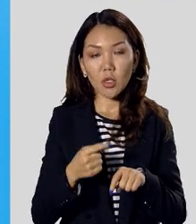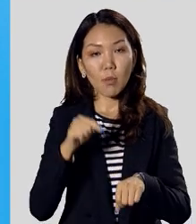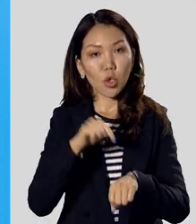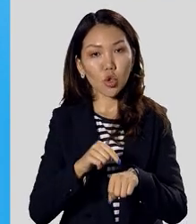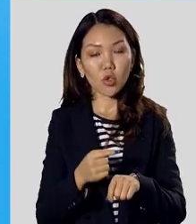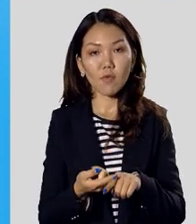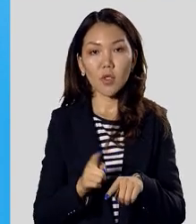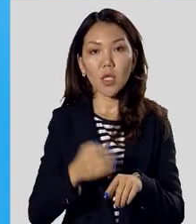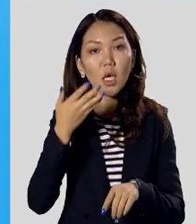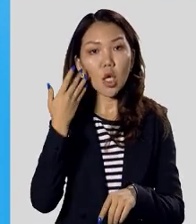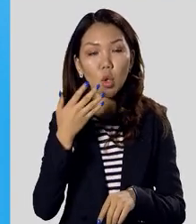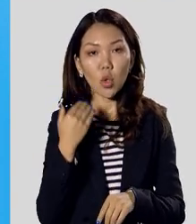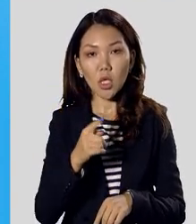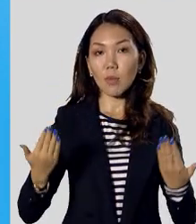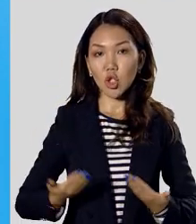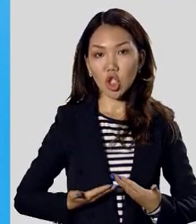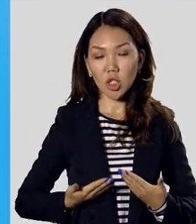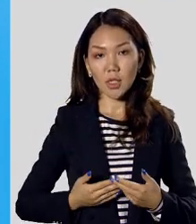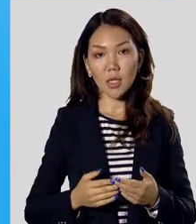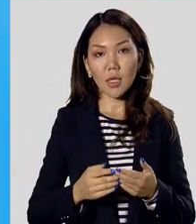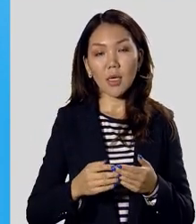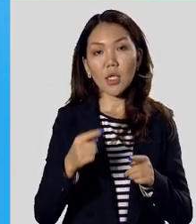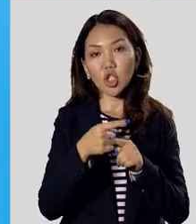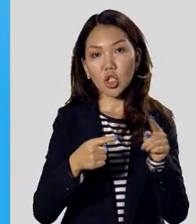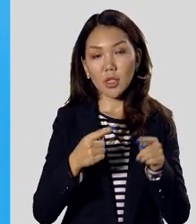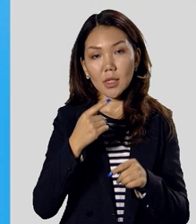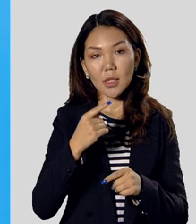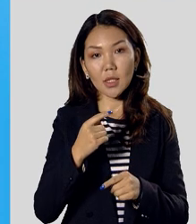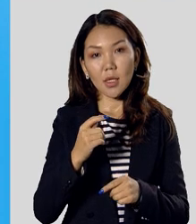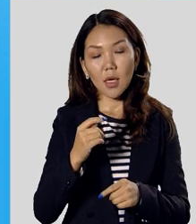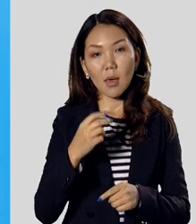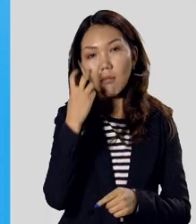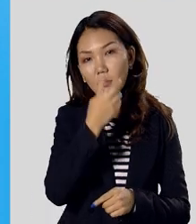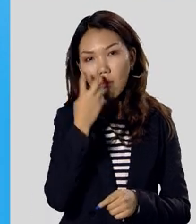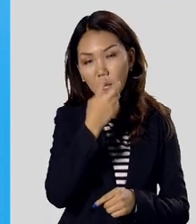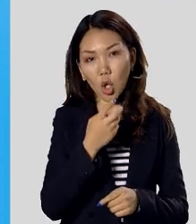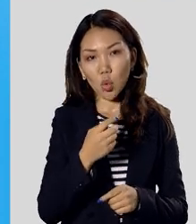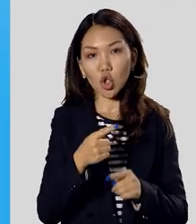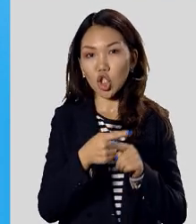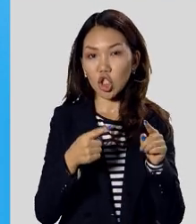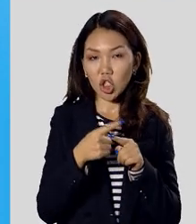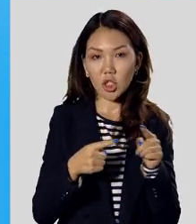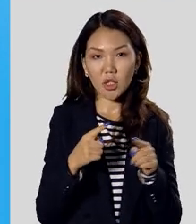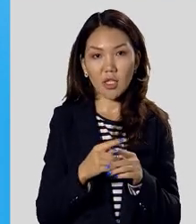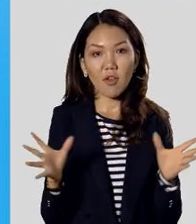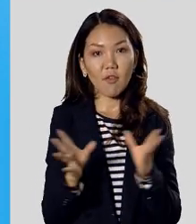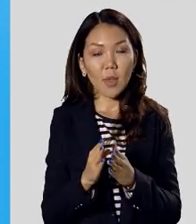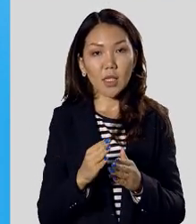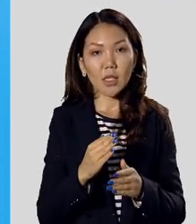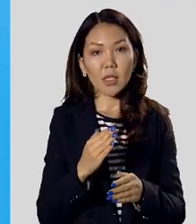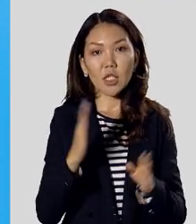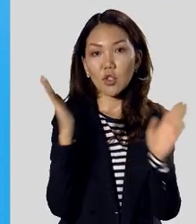это и не станете употреблять. Молекулы пахучих веществ вместе с потоком вдыхаемого